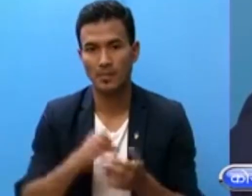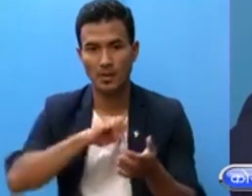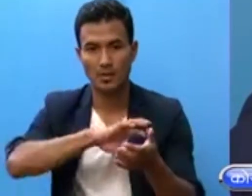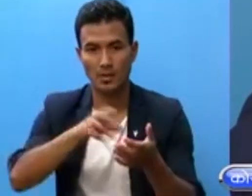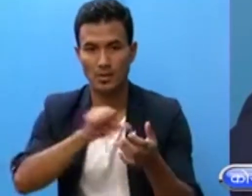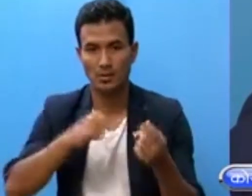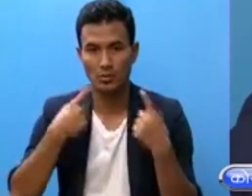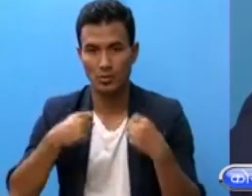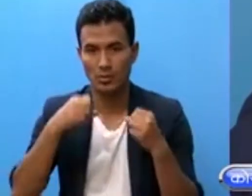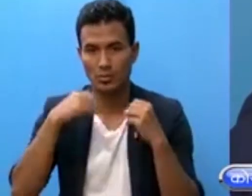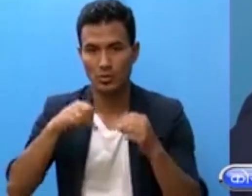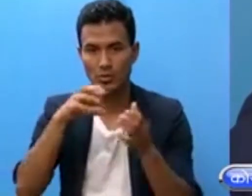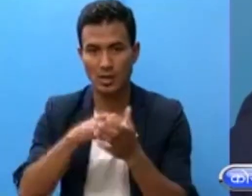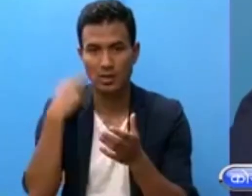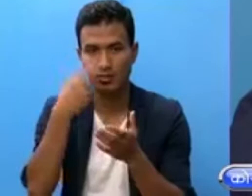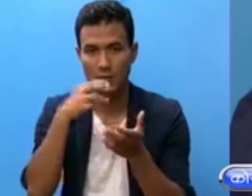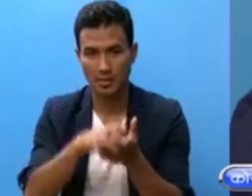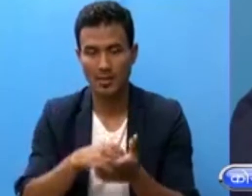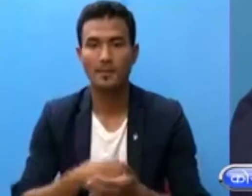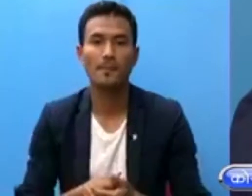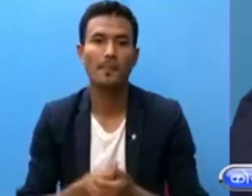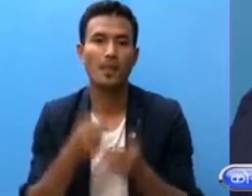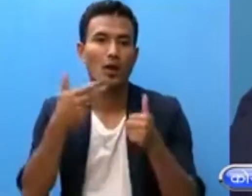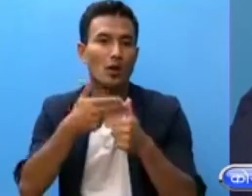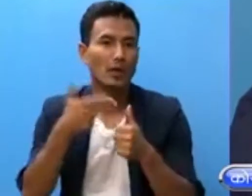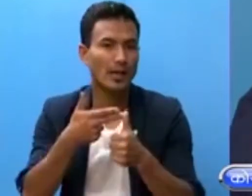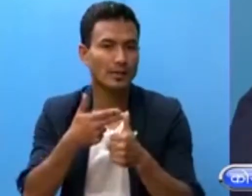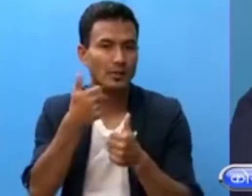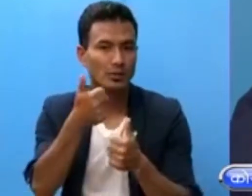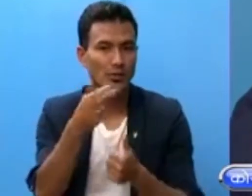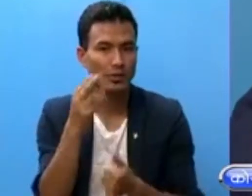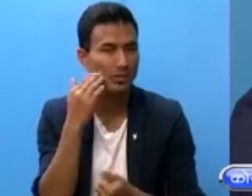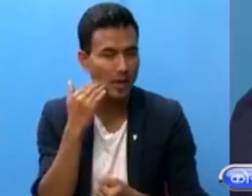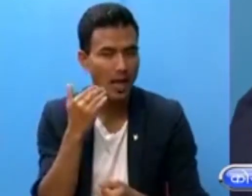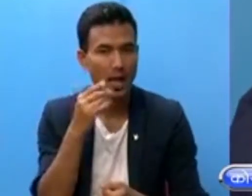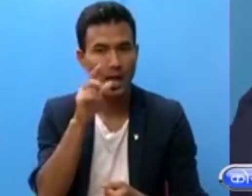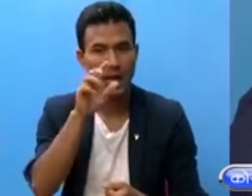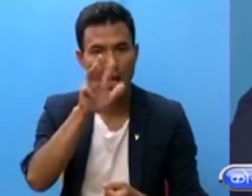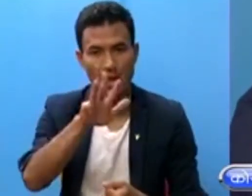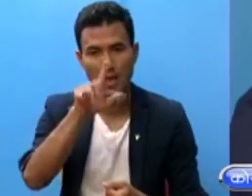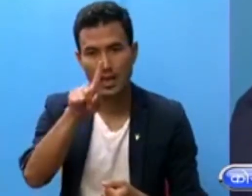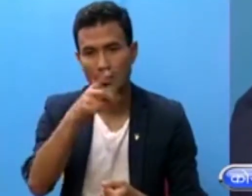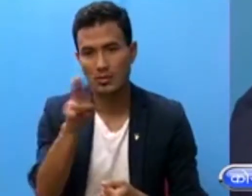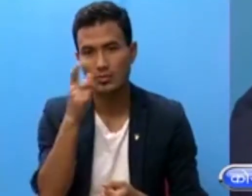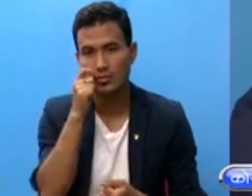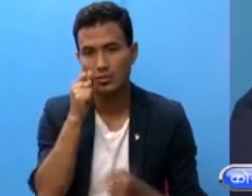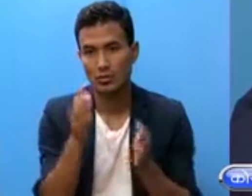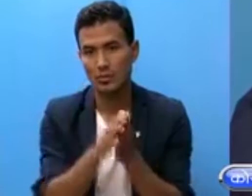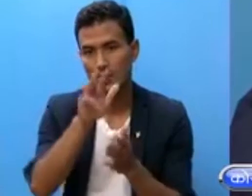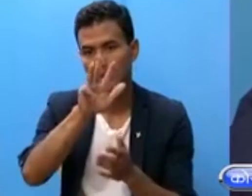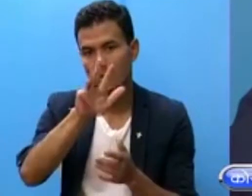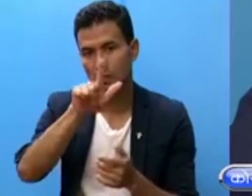प्रादेशिक जनस्वास्थ्य प्रयोगशाला रूपन्देहीमै अर्घाखाँचीका 6 महिला र 91 पुरुष गरी